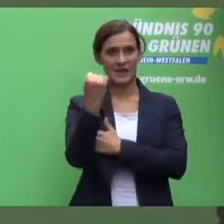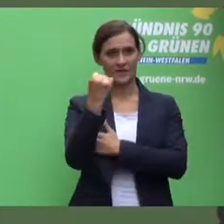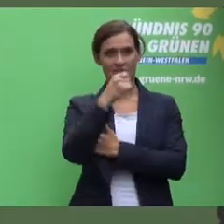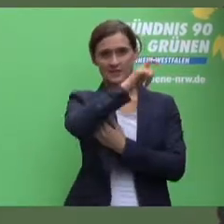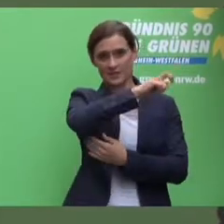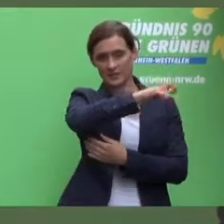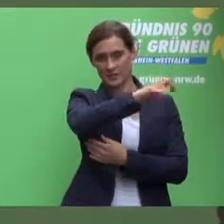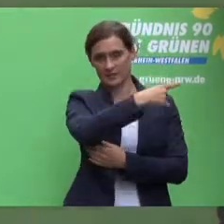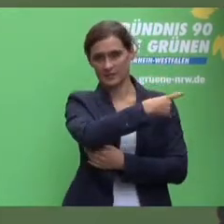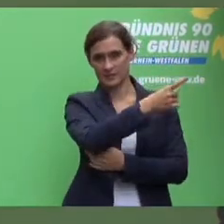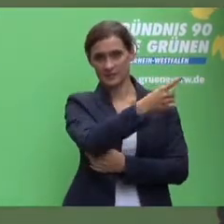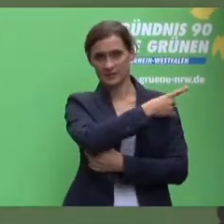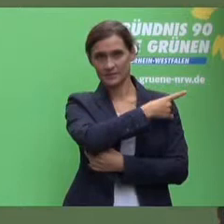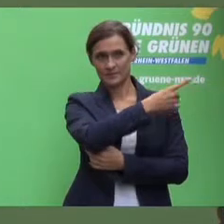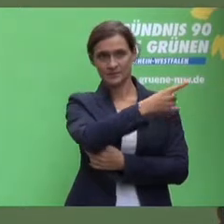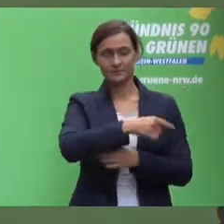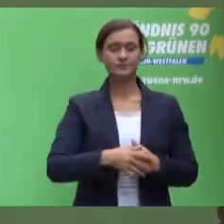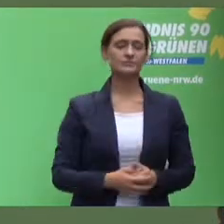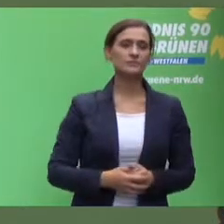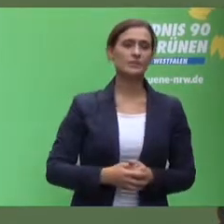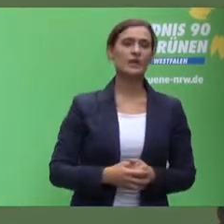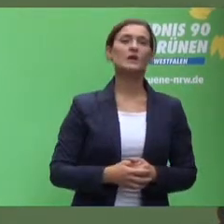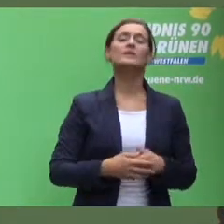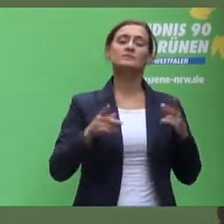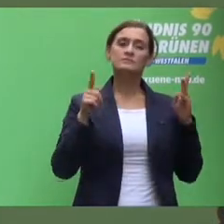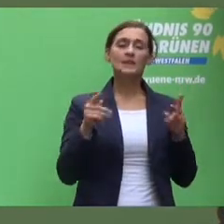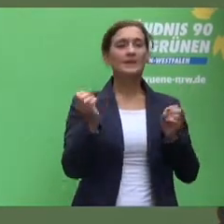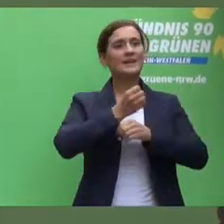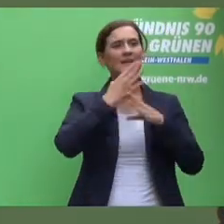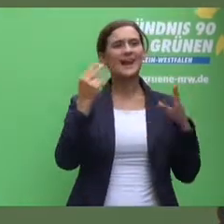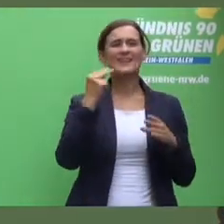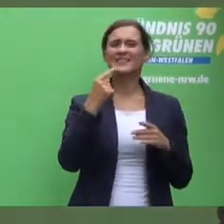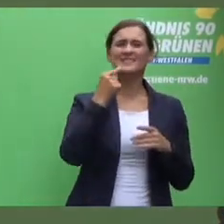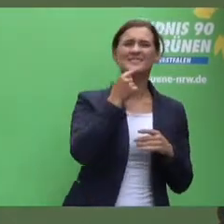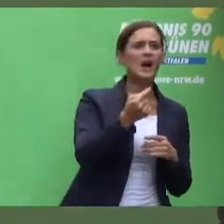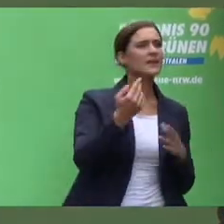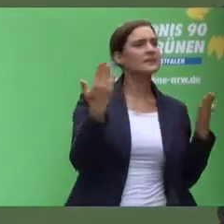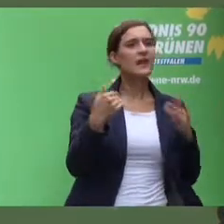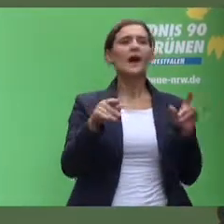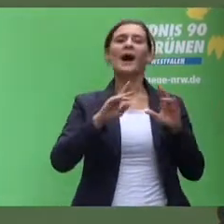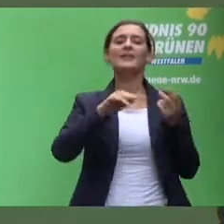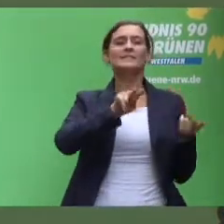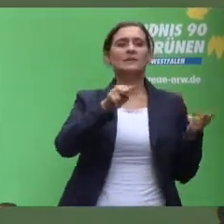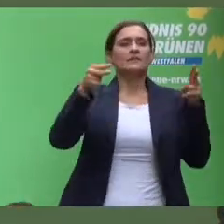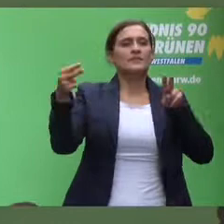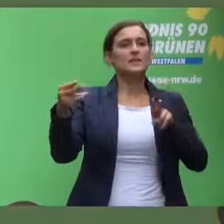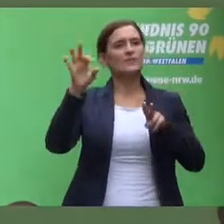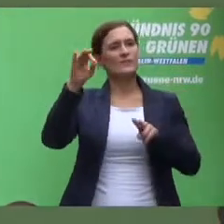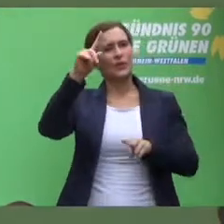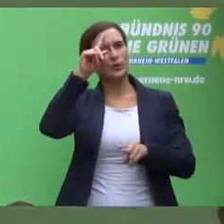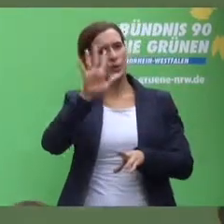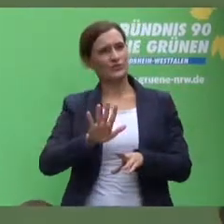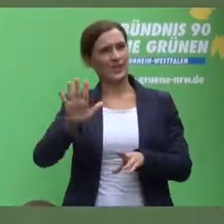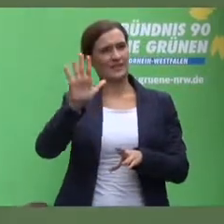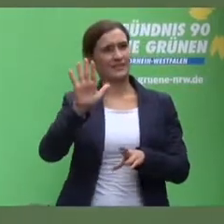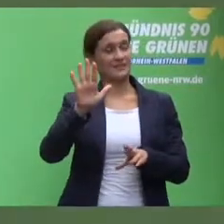in gemäßigterer Form namens der Alternative für Deutschland am Rande dessen stehen,